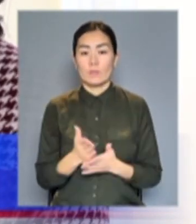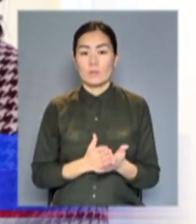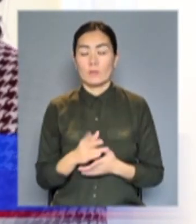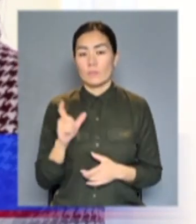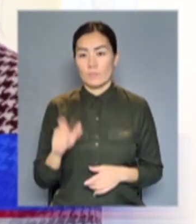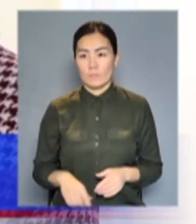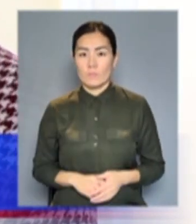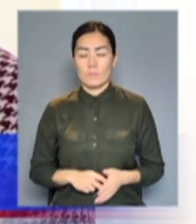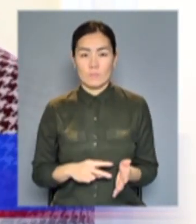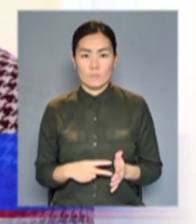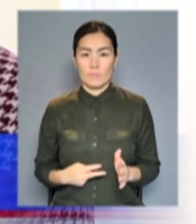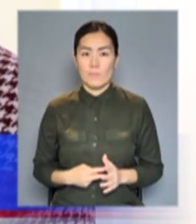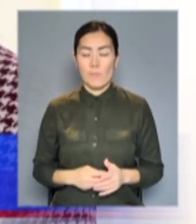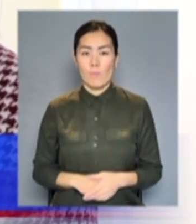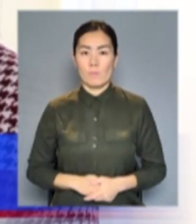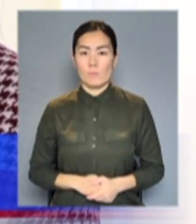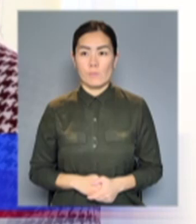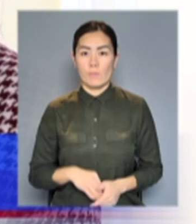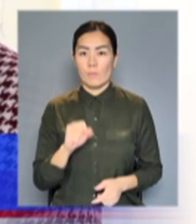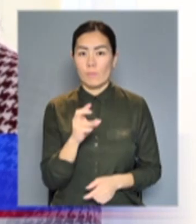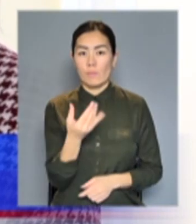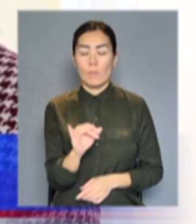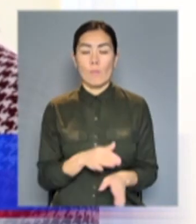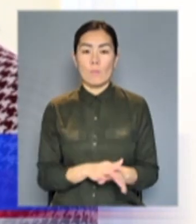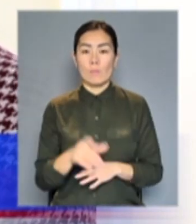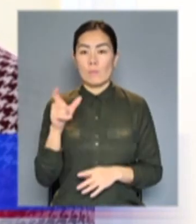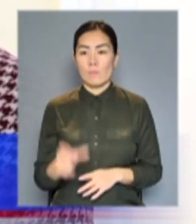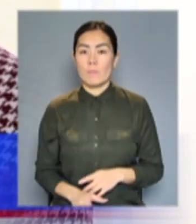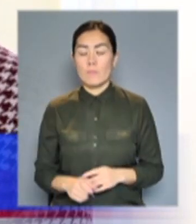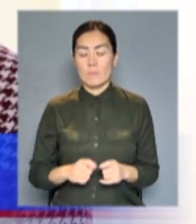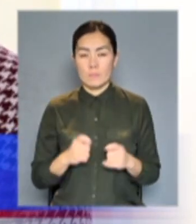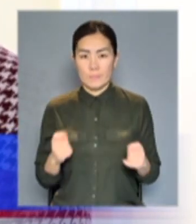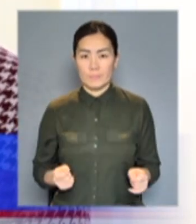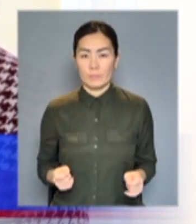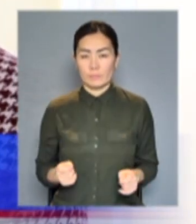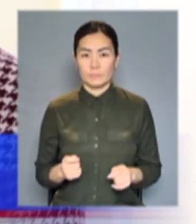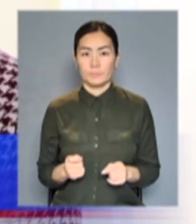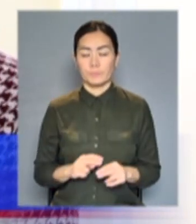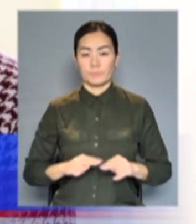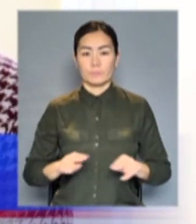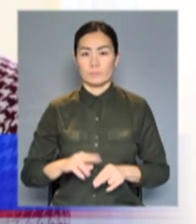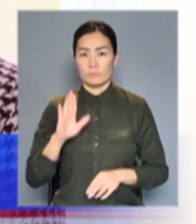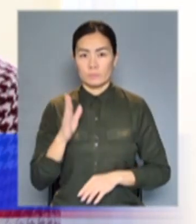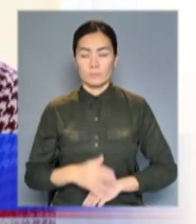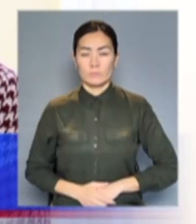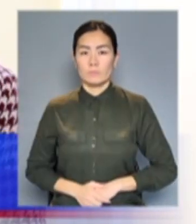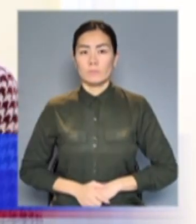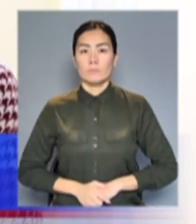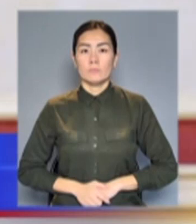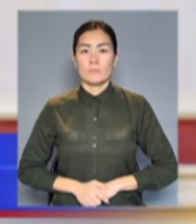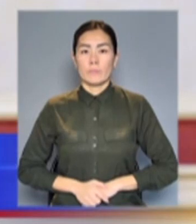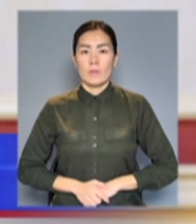деген тұжырымдамасының түбінде осы Абайдың толық адам концепциясы жатқандығын дәріптеп түсіндіруді мақсат